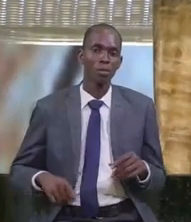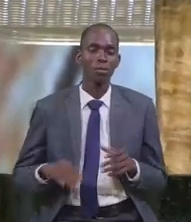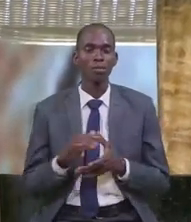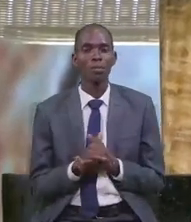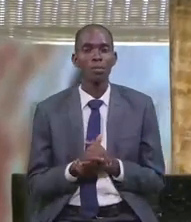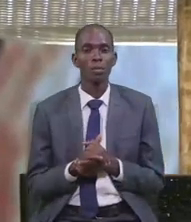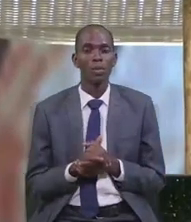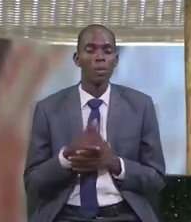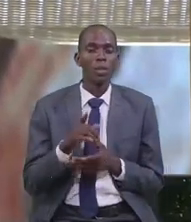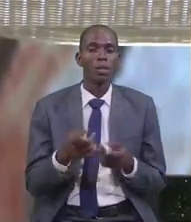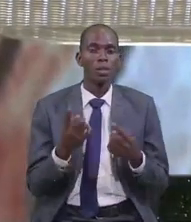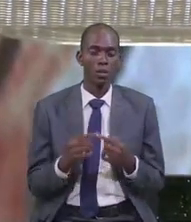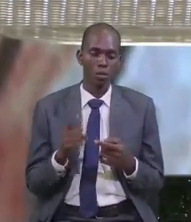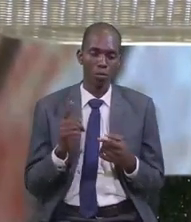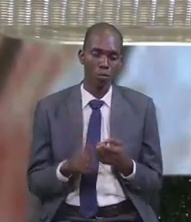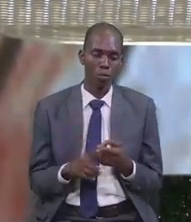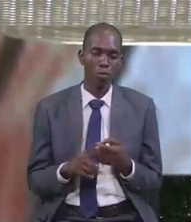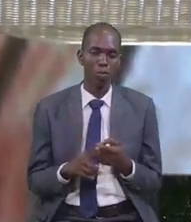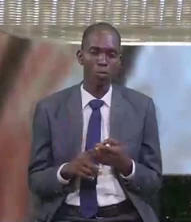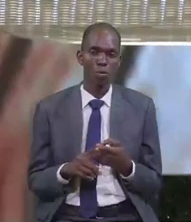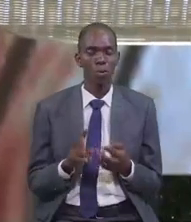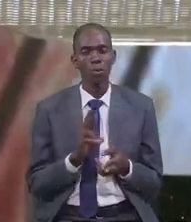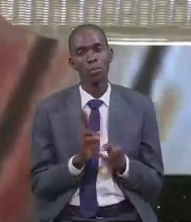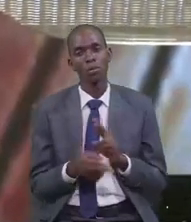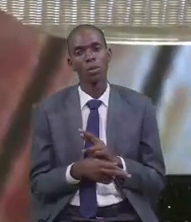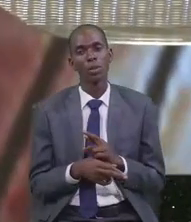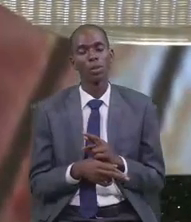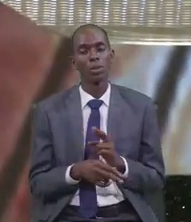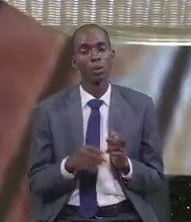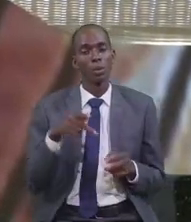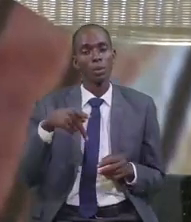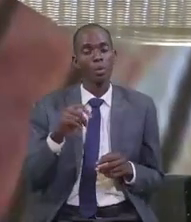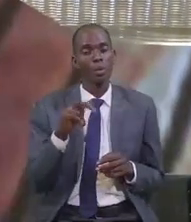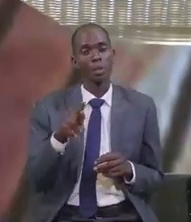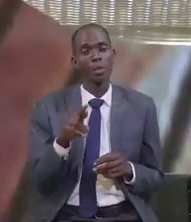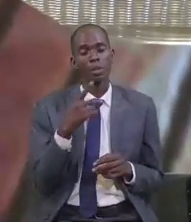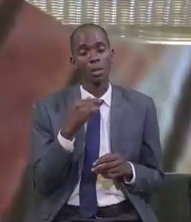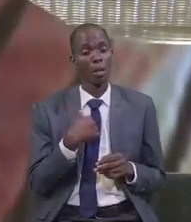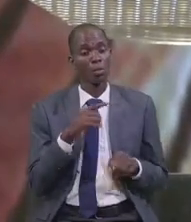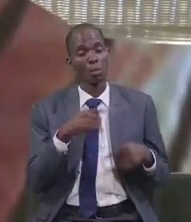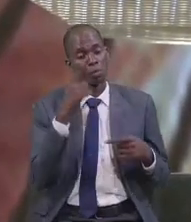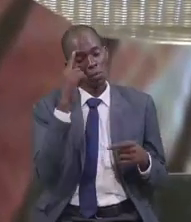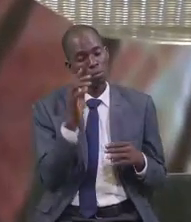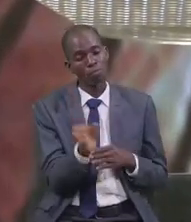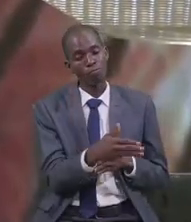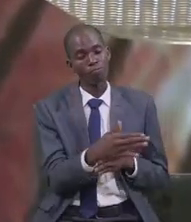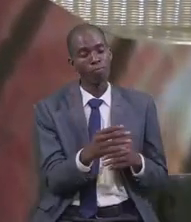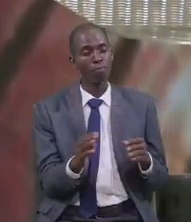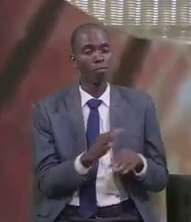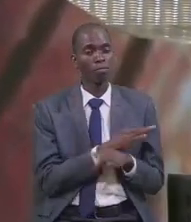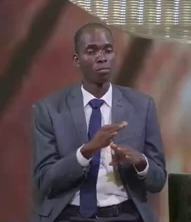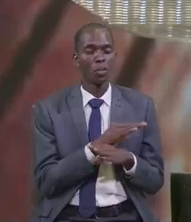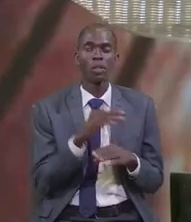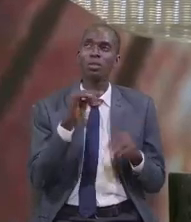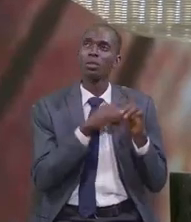Il est venu se repentir, que je vais à la pêche, je vais pêcher. Le Seigneur